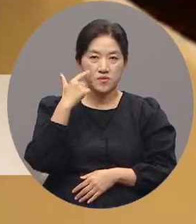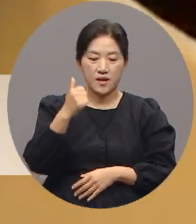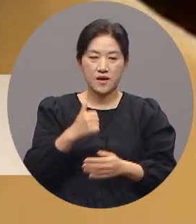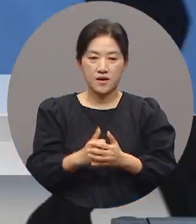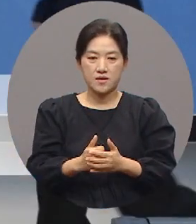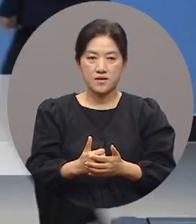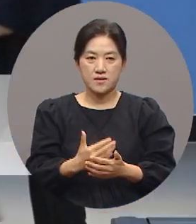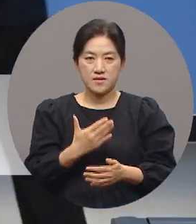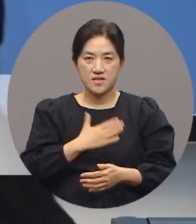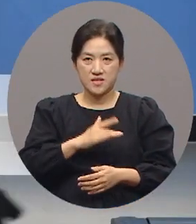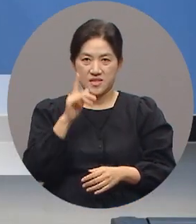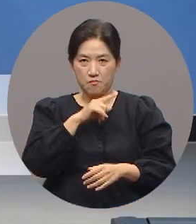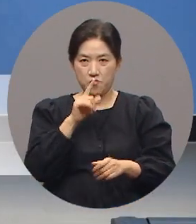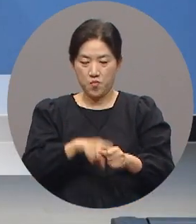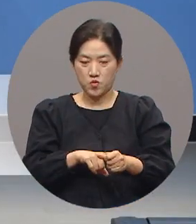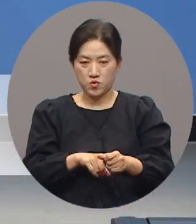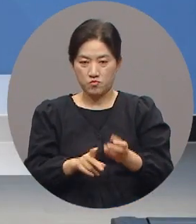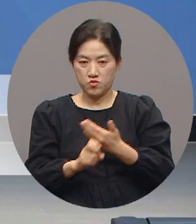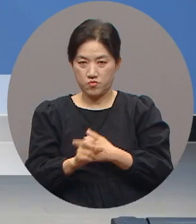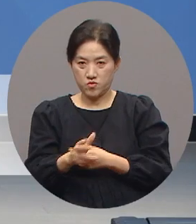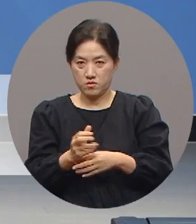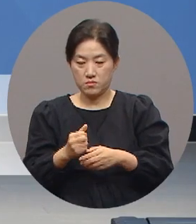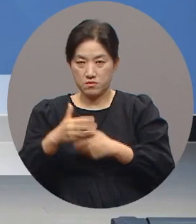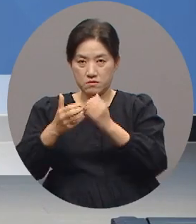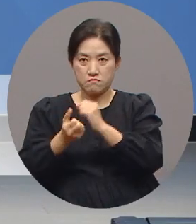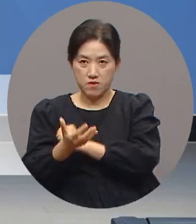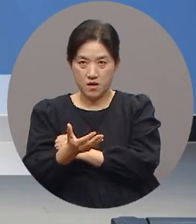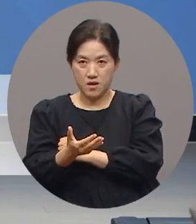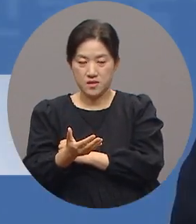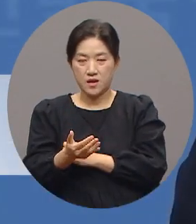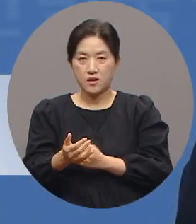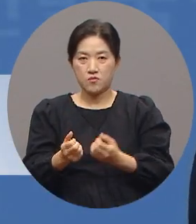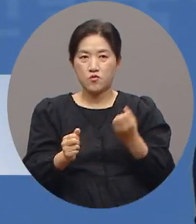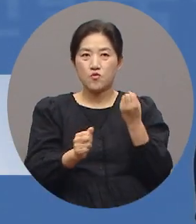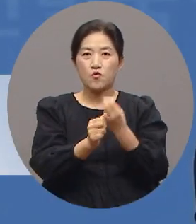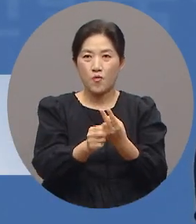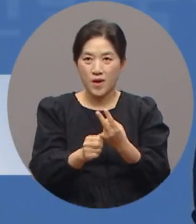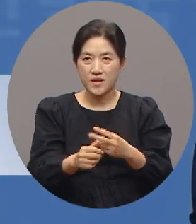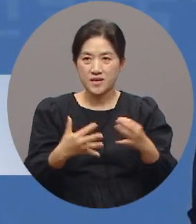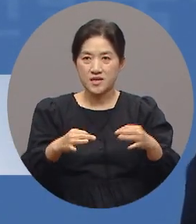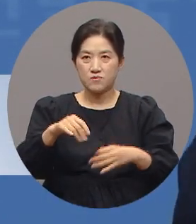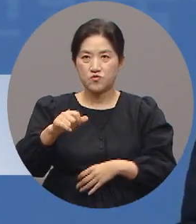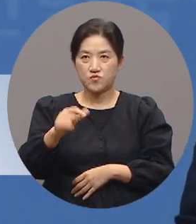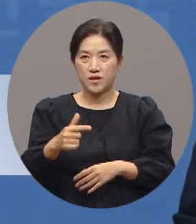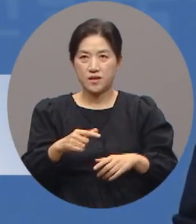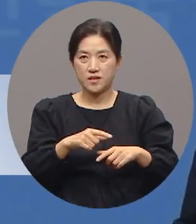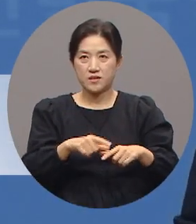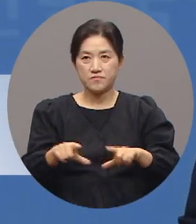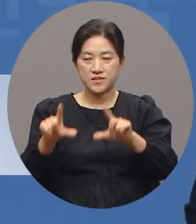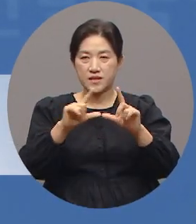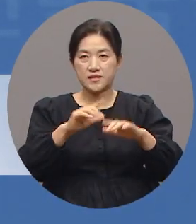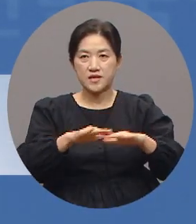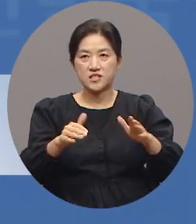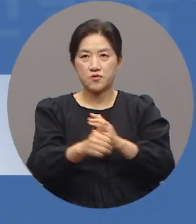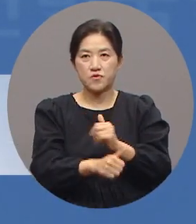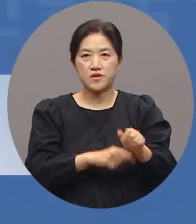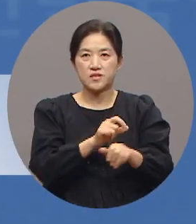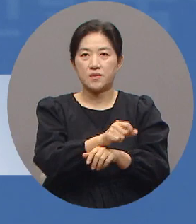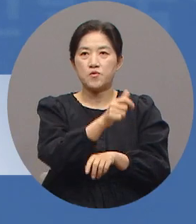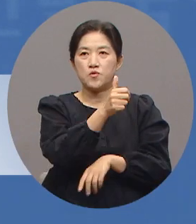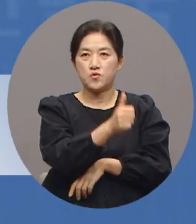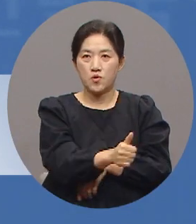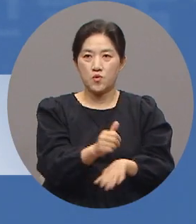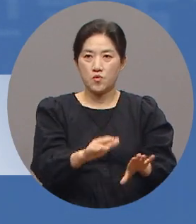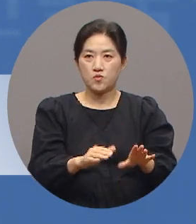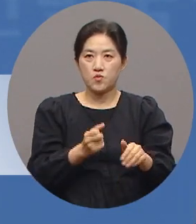김건희 여사를 불법 촬영해 영상을 유포했다며 검찰에 고발한 김순환 서민 민생대책 위원회 사무총장은 오늘